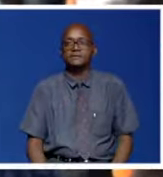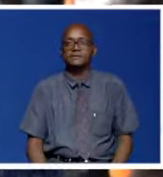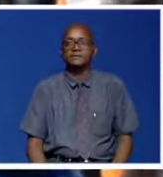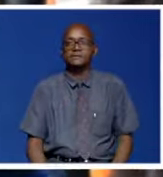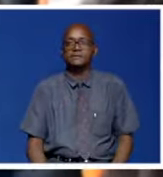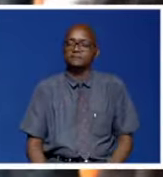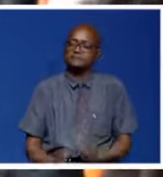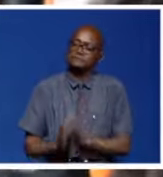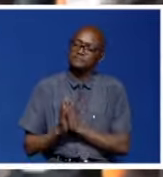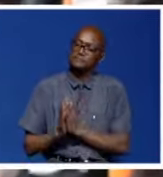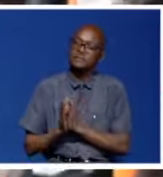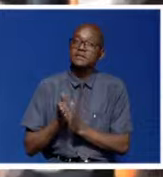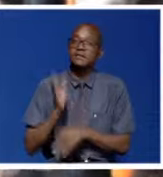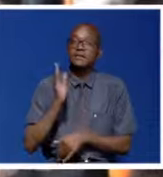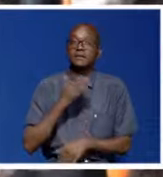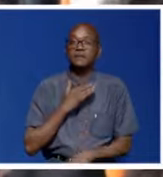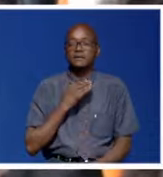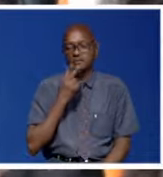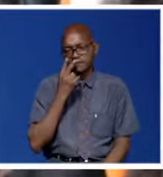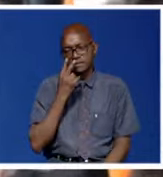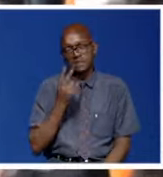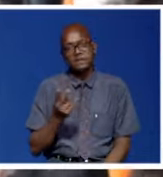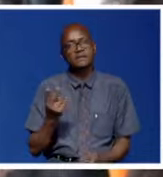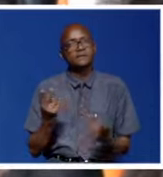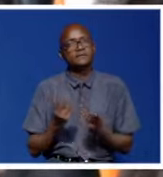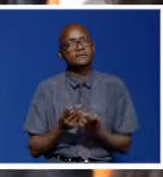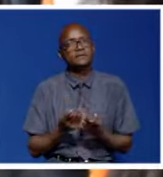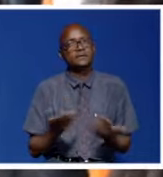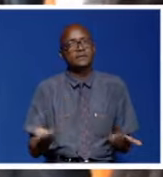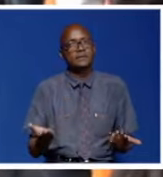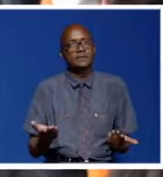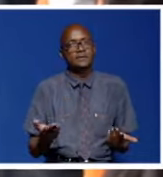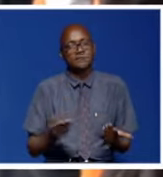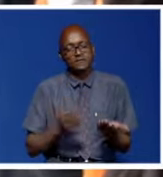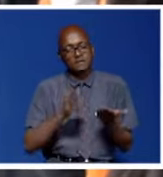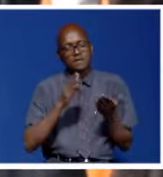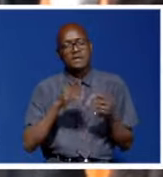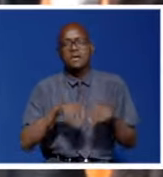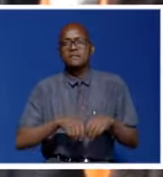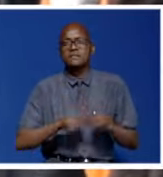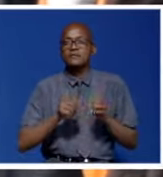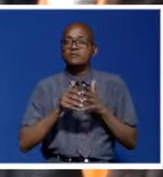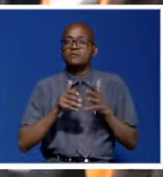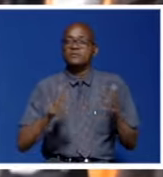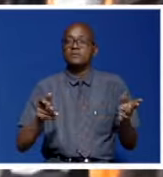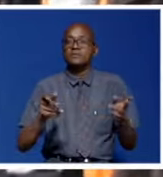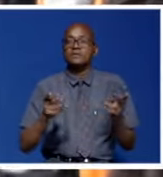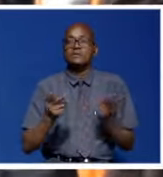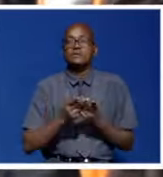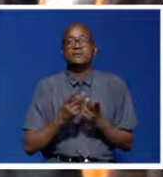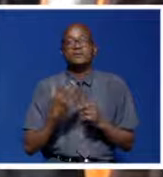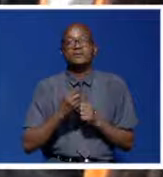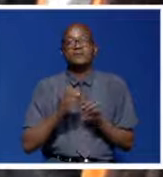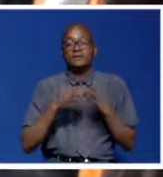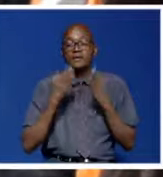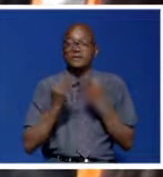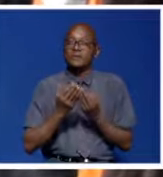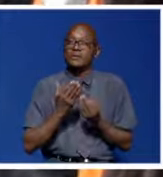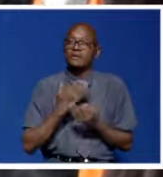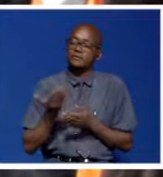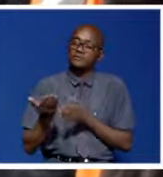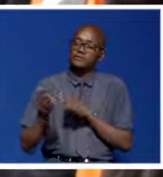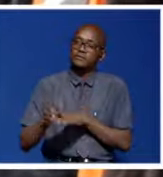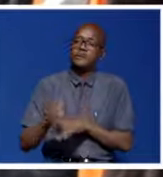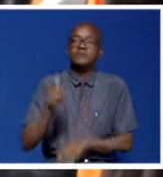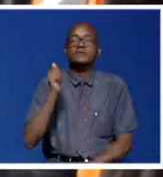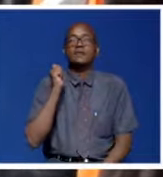yetu iweze kuliangalia hili neno kama hili ambalo linaenda kuleta athari kubwa zaidi ya hizi tulizozipata kwa ajili ya familia yetu iliyokufa kwa